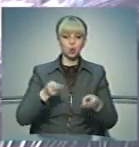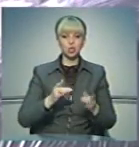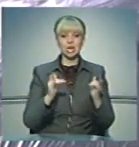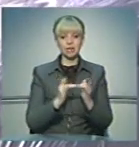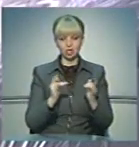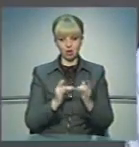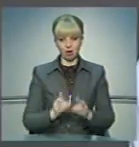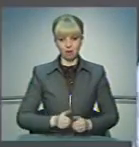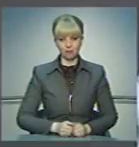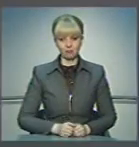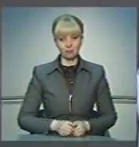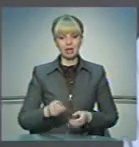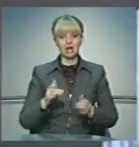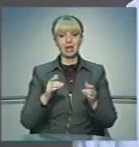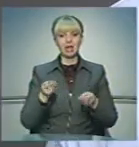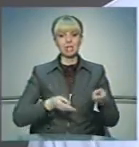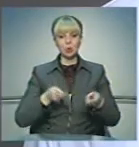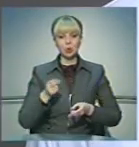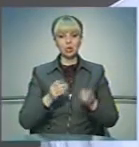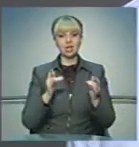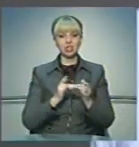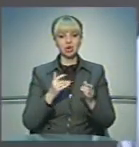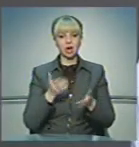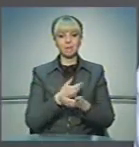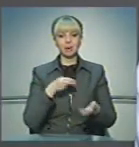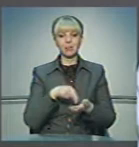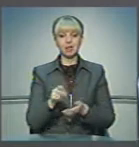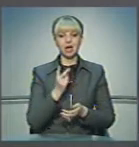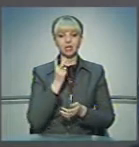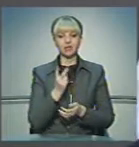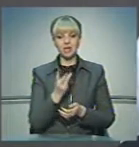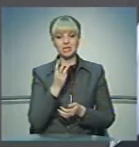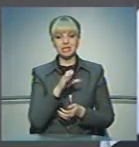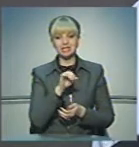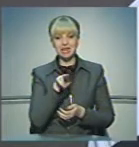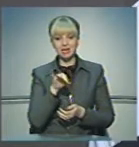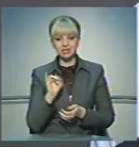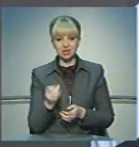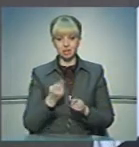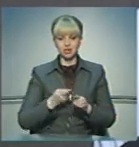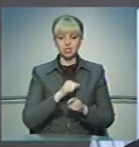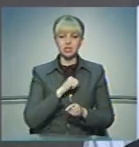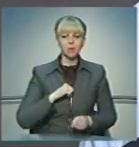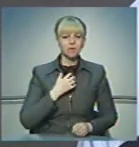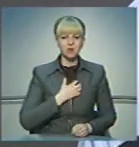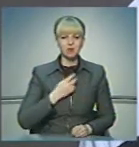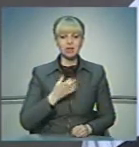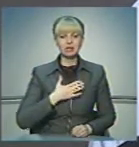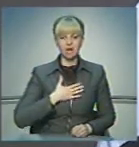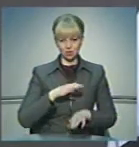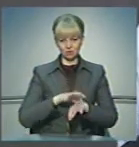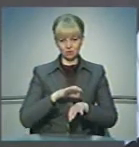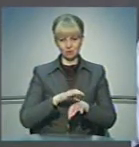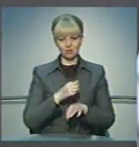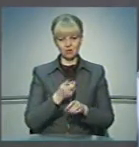ліжка. Хірургічні ліжка ми придбали двох- і трьохсекційні. Це так само важливо для наших